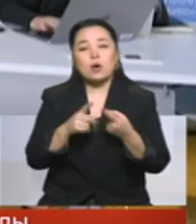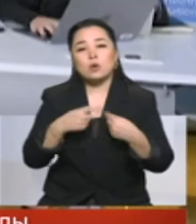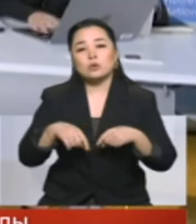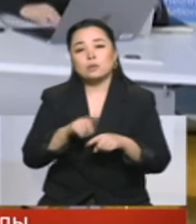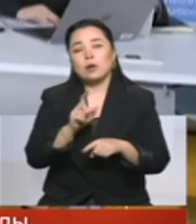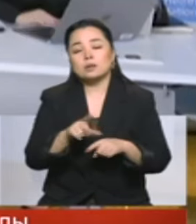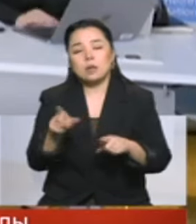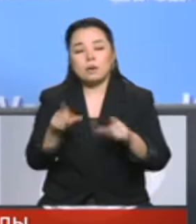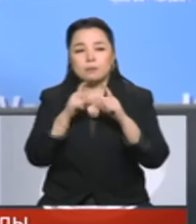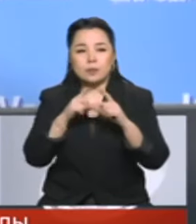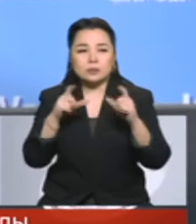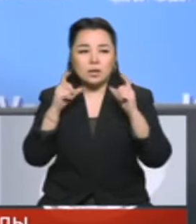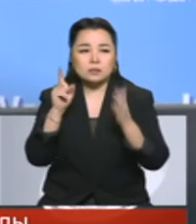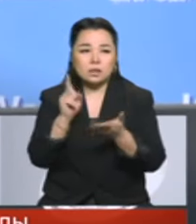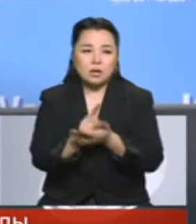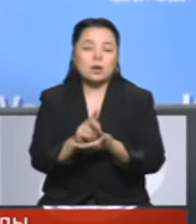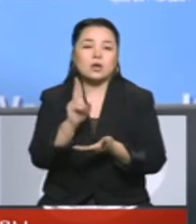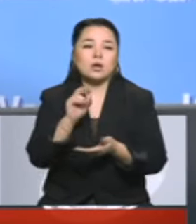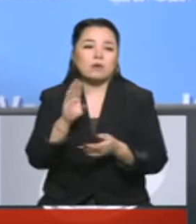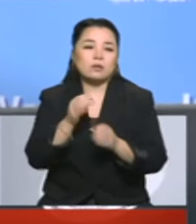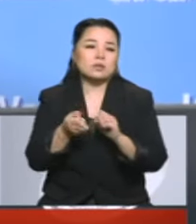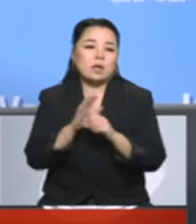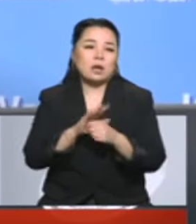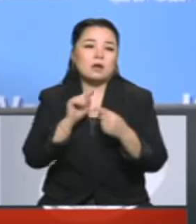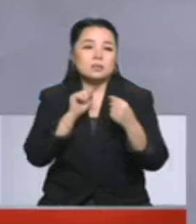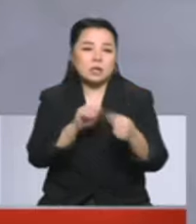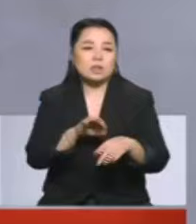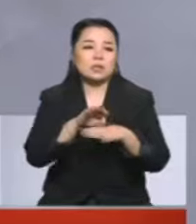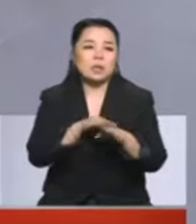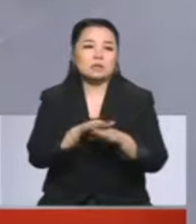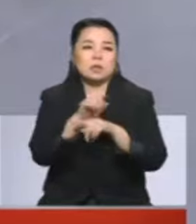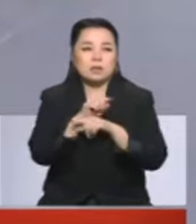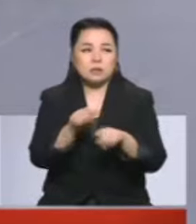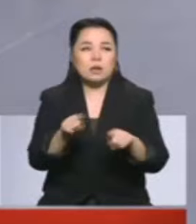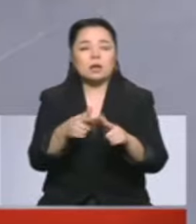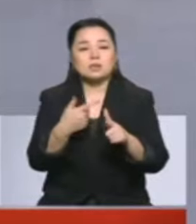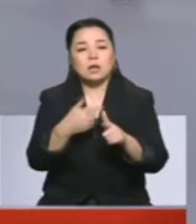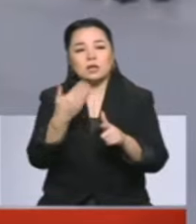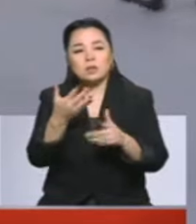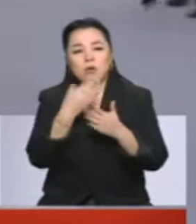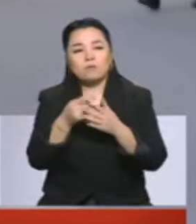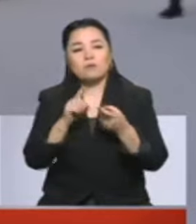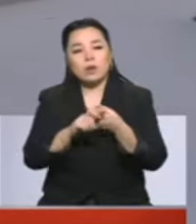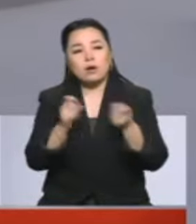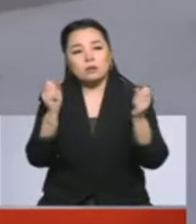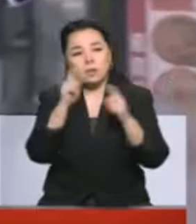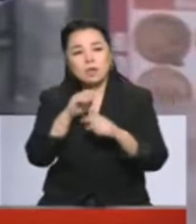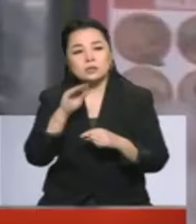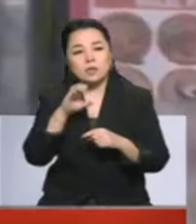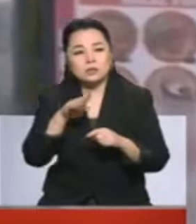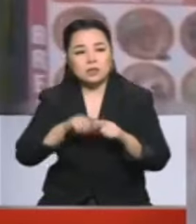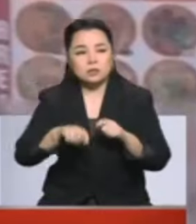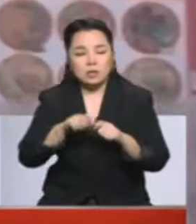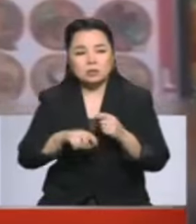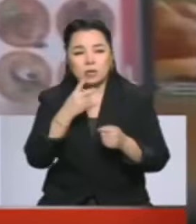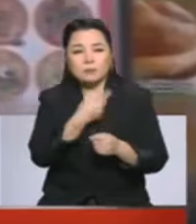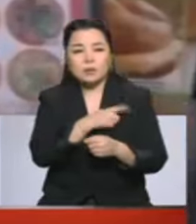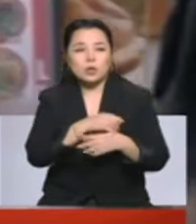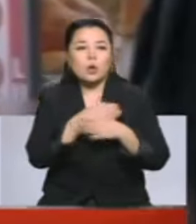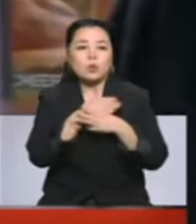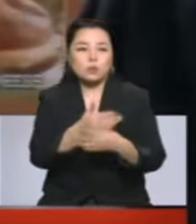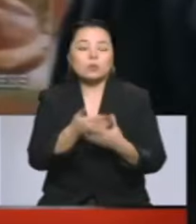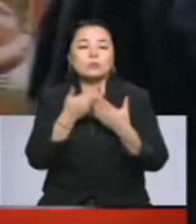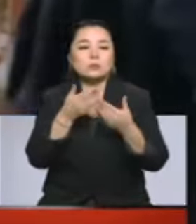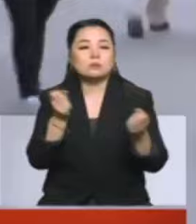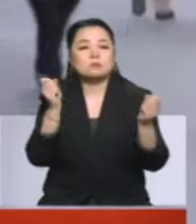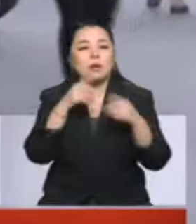адамдарды бетперде тағуға және ковидке қарсы екпе салуға үндеді. Бұған қоса аталған вирусты анықтайтын тест жасау және медициналық көмекке жүгіну